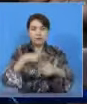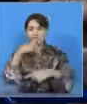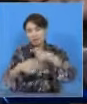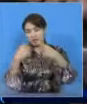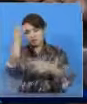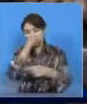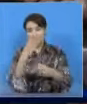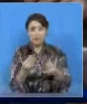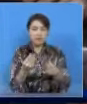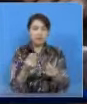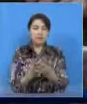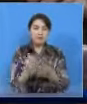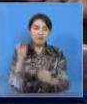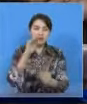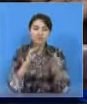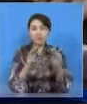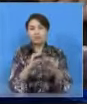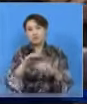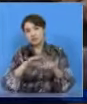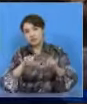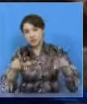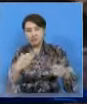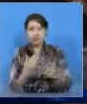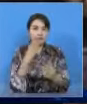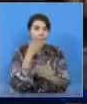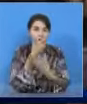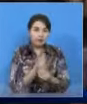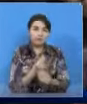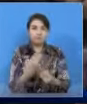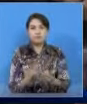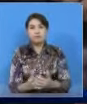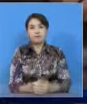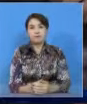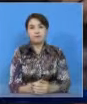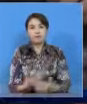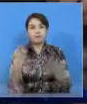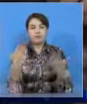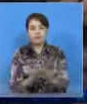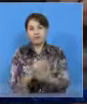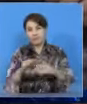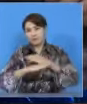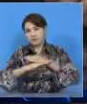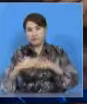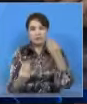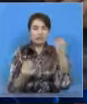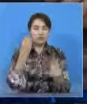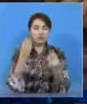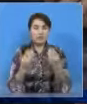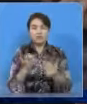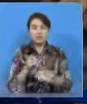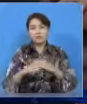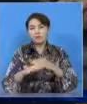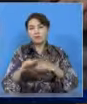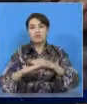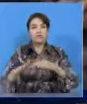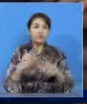год выделить деньги на облицовку здания, чтобы и снаружи оно выглядело хорошо. Кроме того, во дворе сделаем игровую и